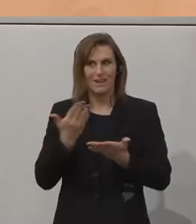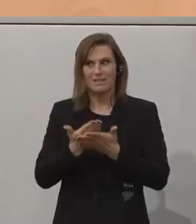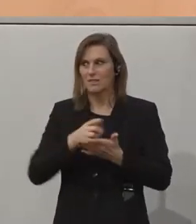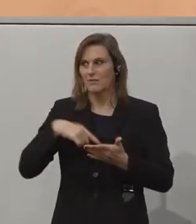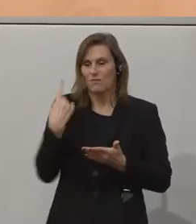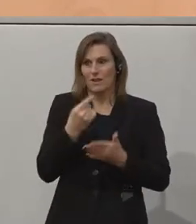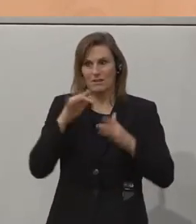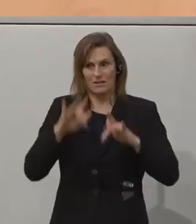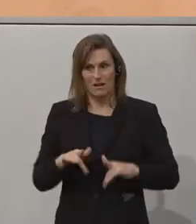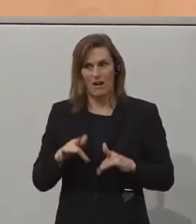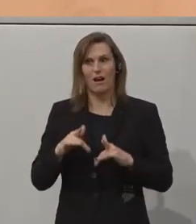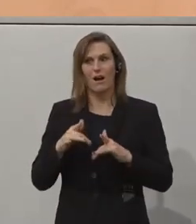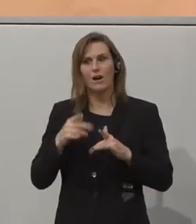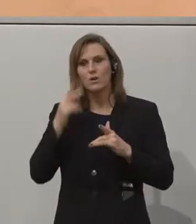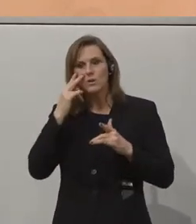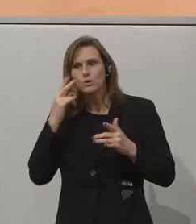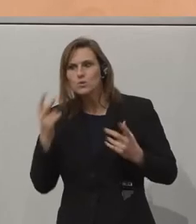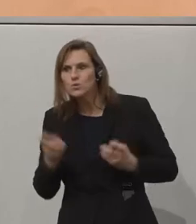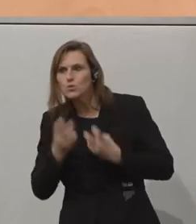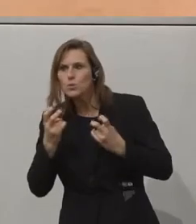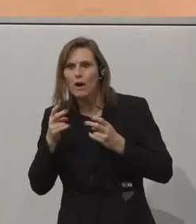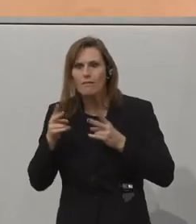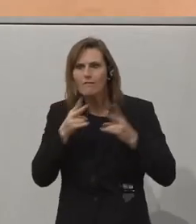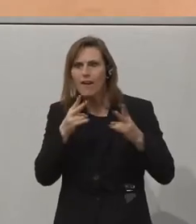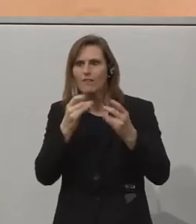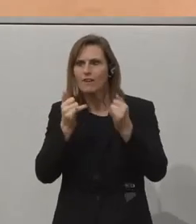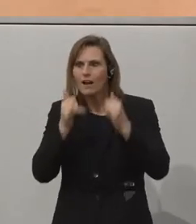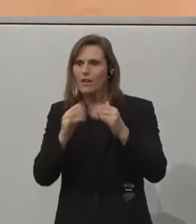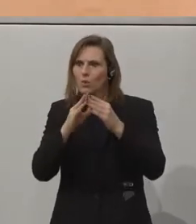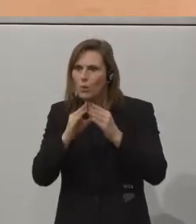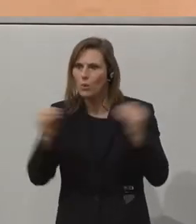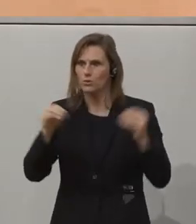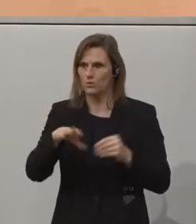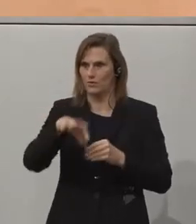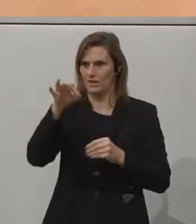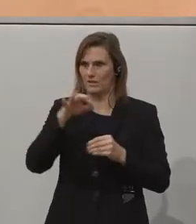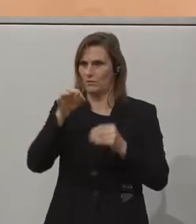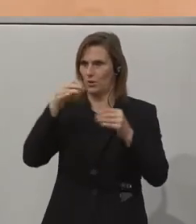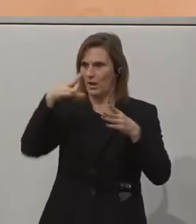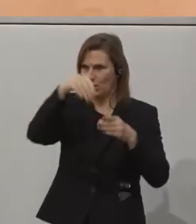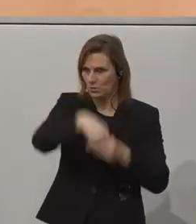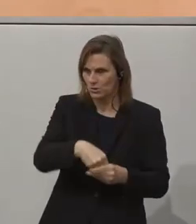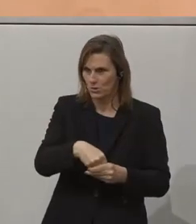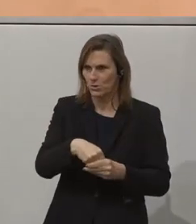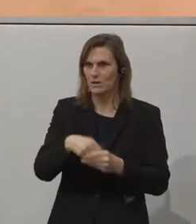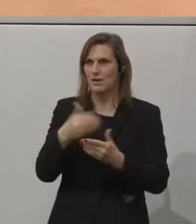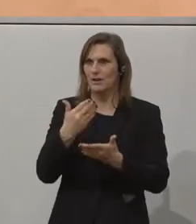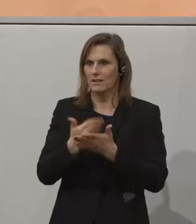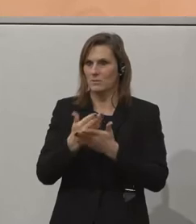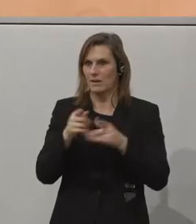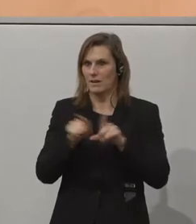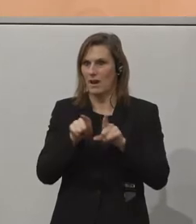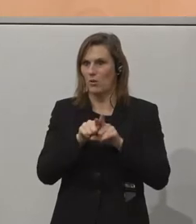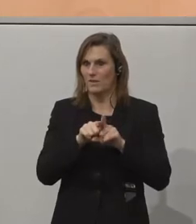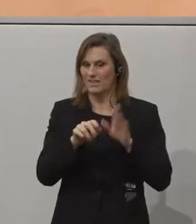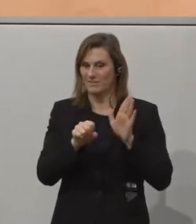angetreten, Wege aufzuzeigen und Wege zu suchen. Und einer dieser Wege ist sicherlich, eine Zertifizierung auch